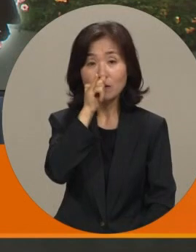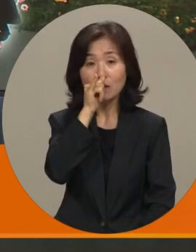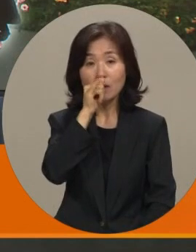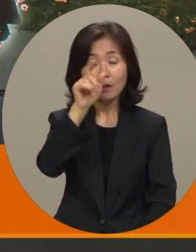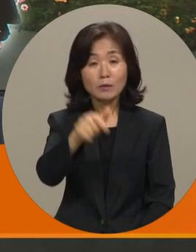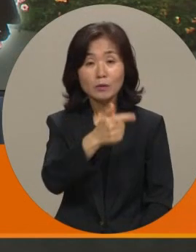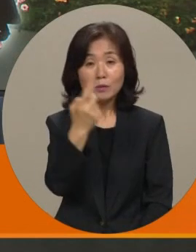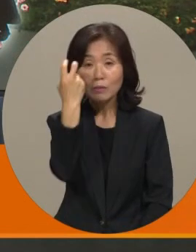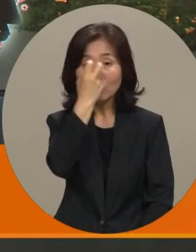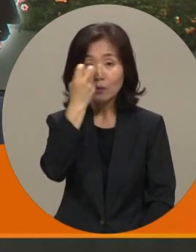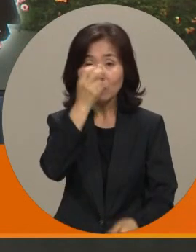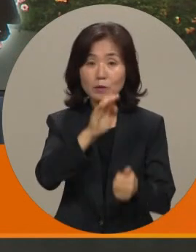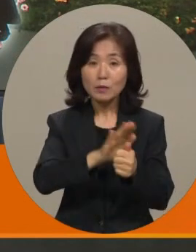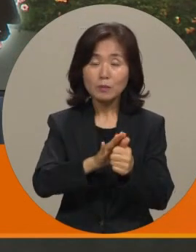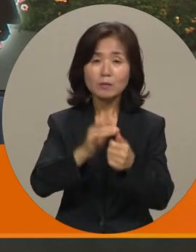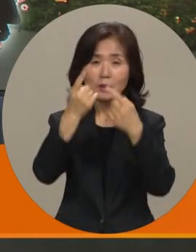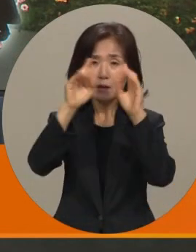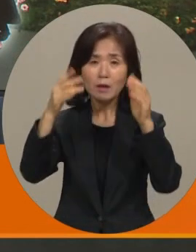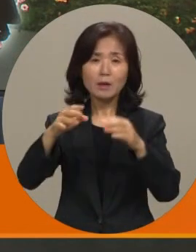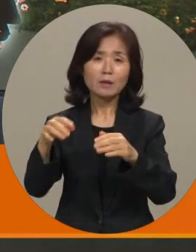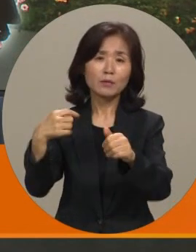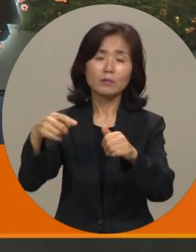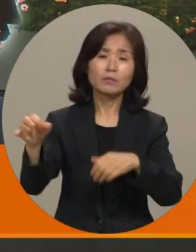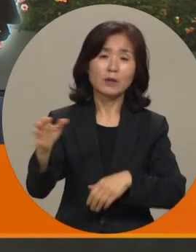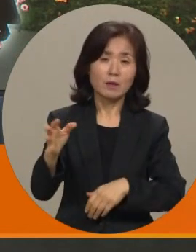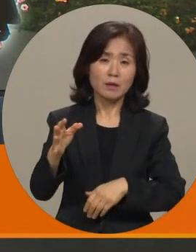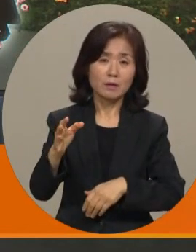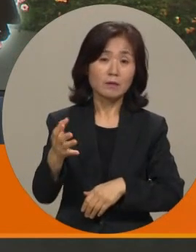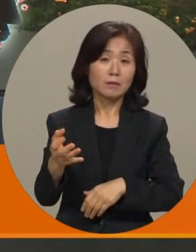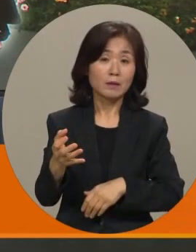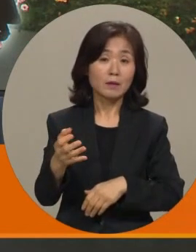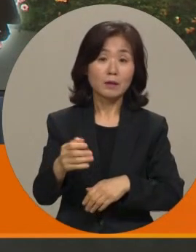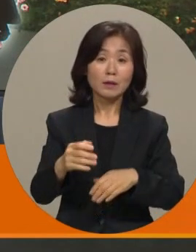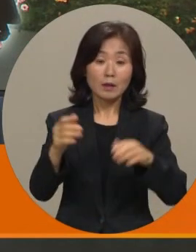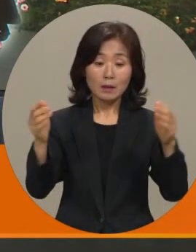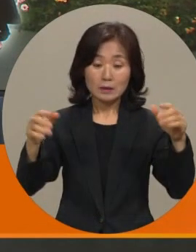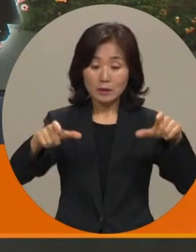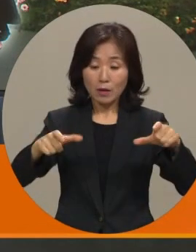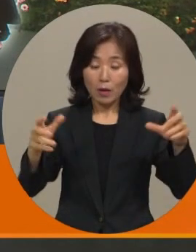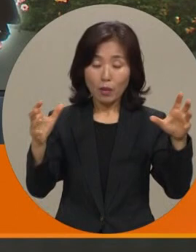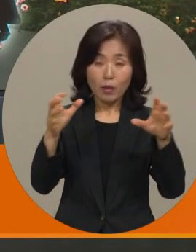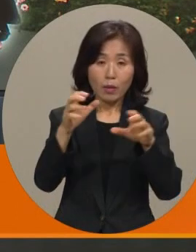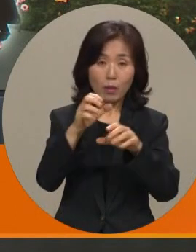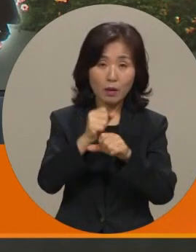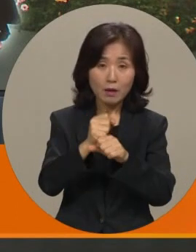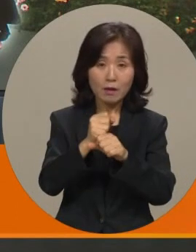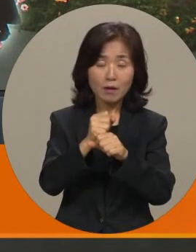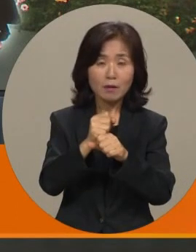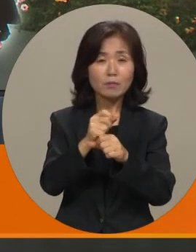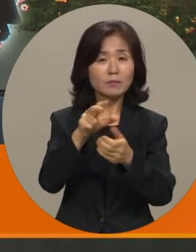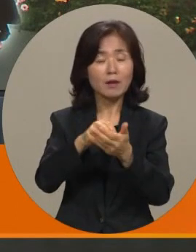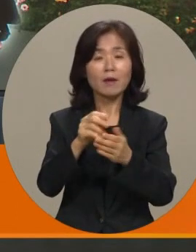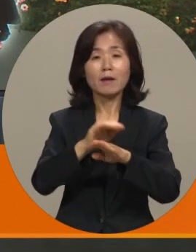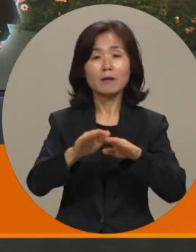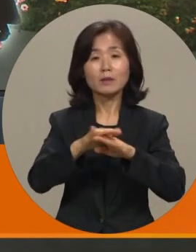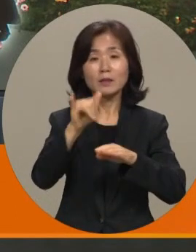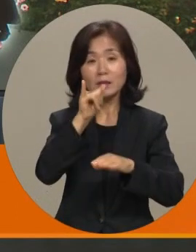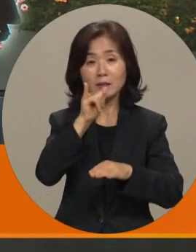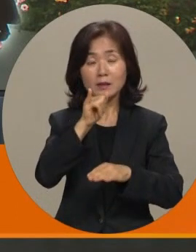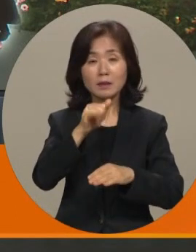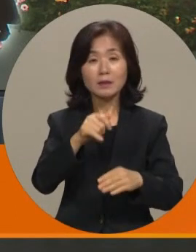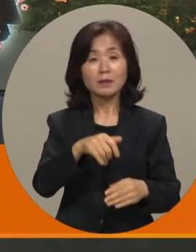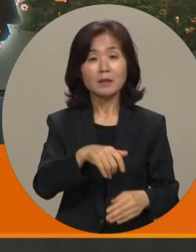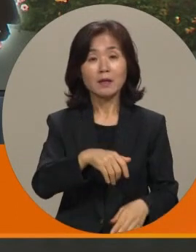온종일 돌봄과 대학 무상 교육을 바탕으로 소멸 위기를 극복하고 있는 강원 화천군의 교육 실험을